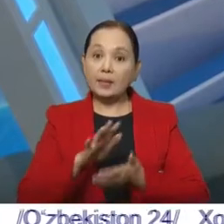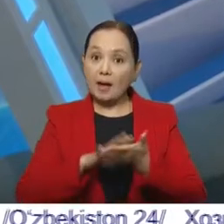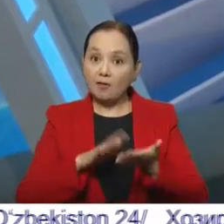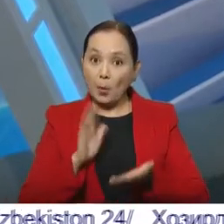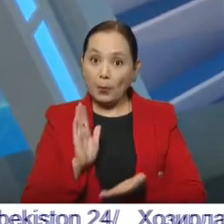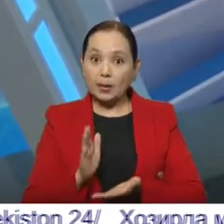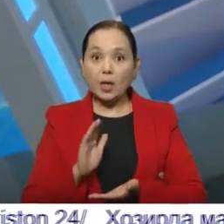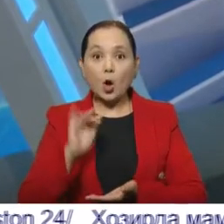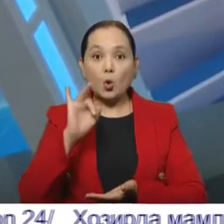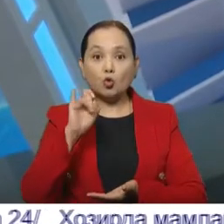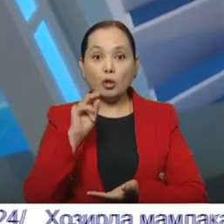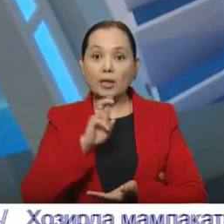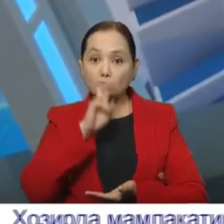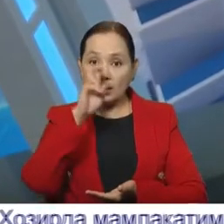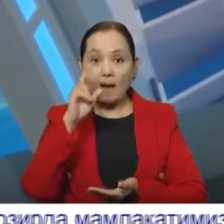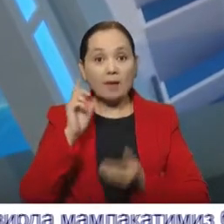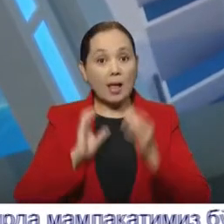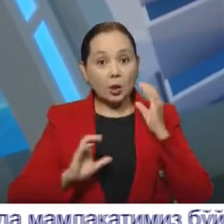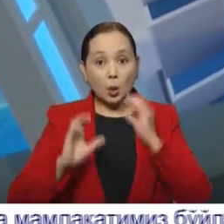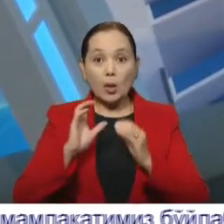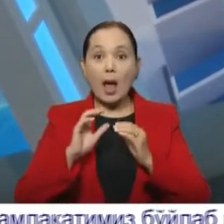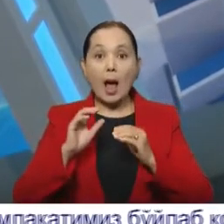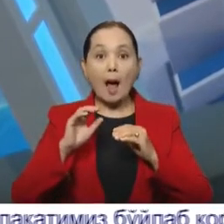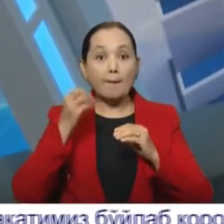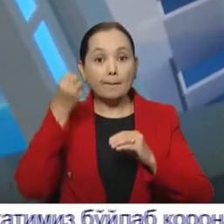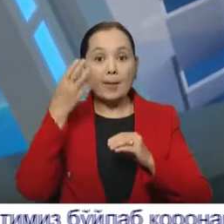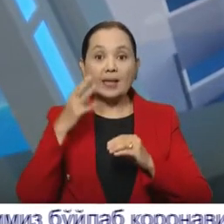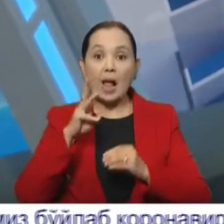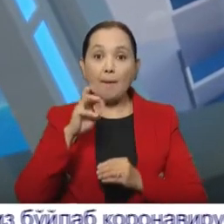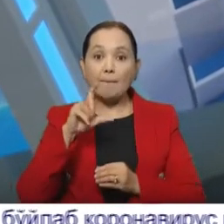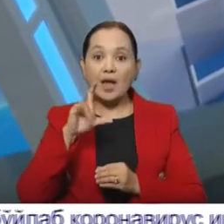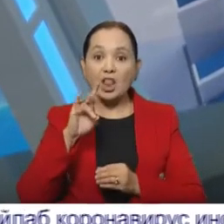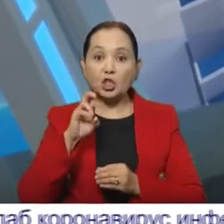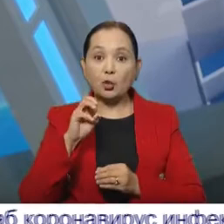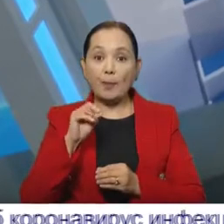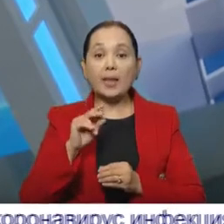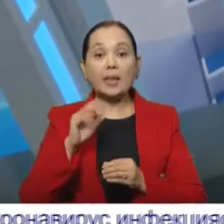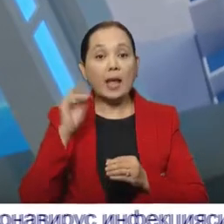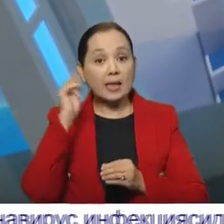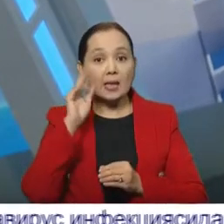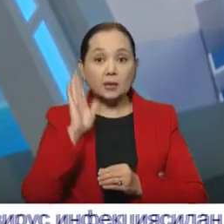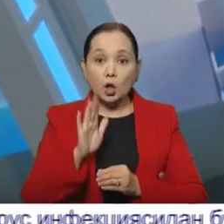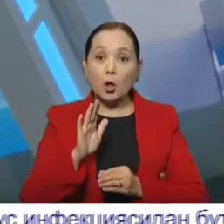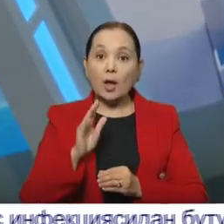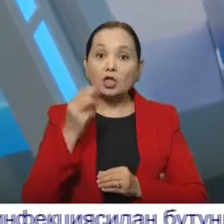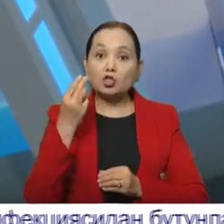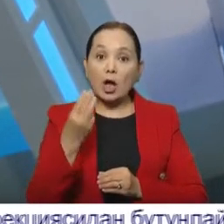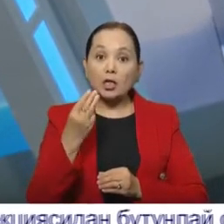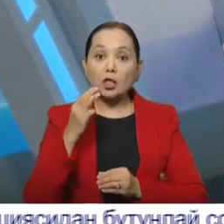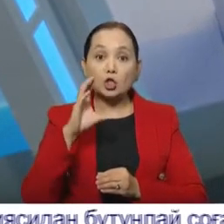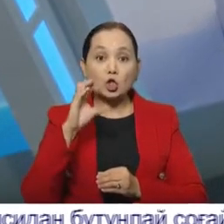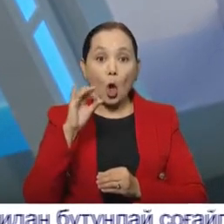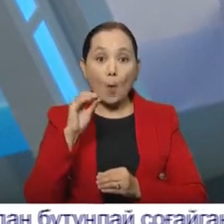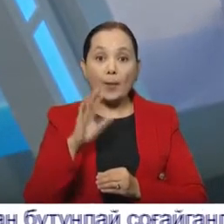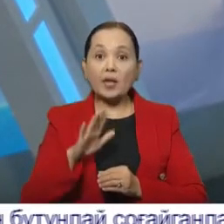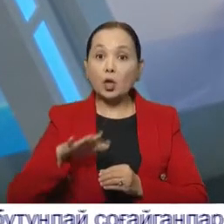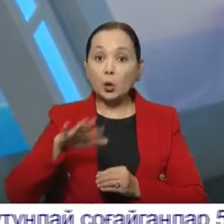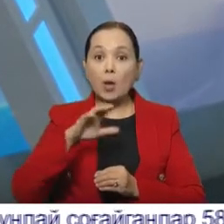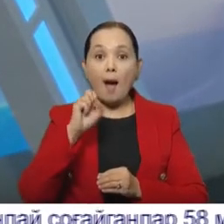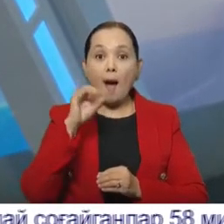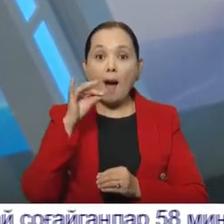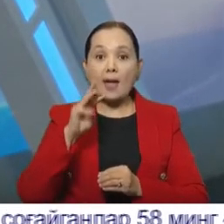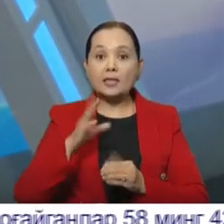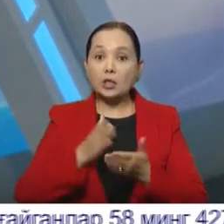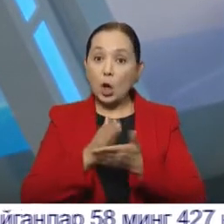Davom etamiz. Urganch davlat universitetida madaniyat menejmenti mutaxassisligi bo'yicha tahsil olayotgan Shahzod Sobirov yurtimizda IT